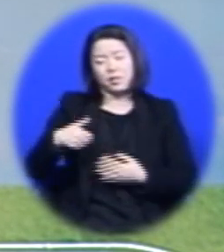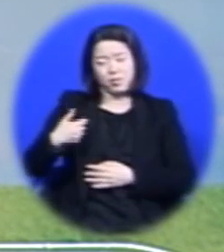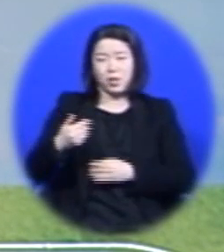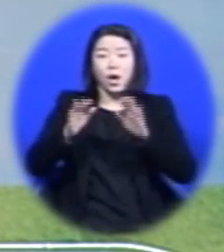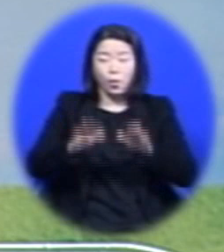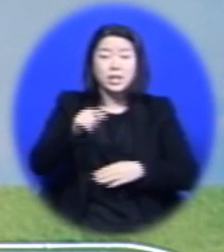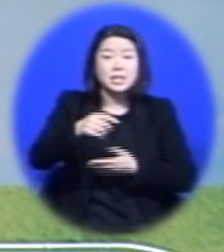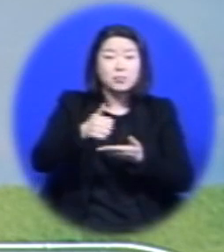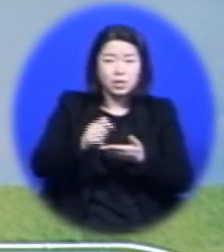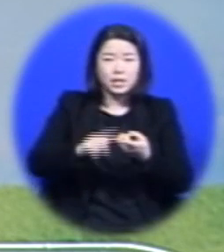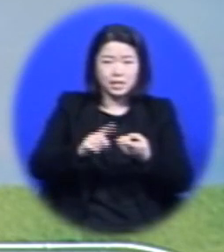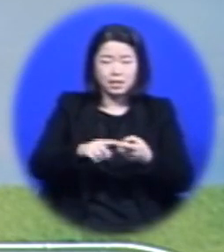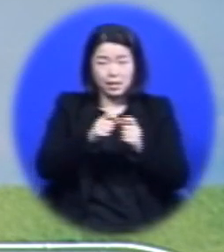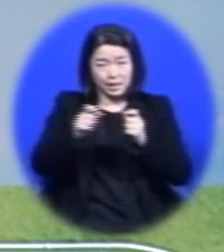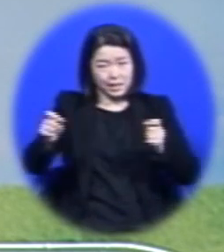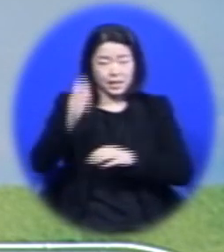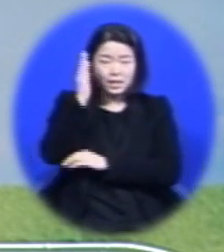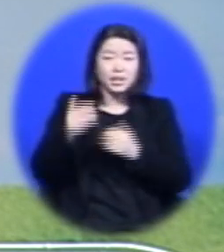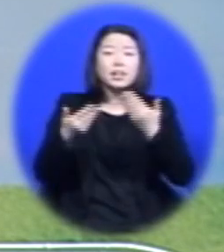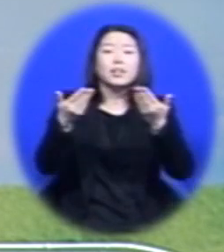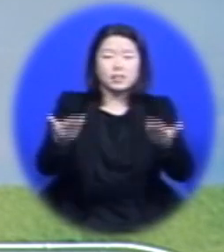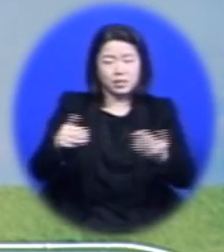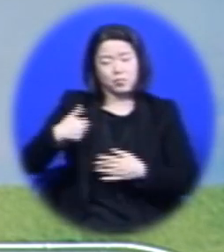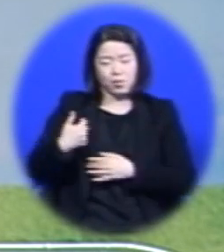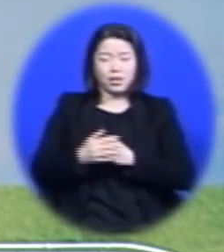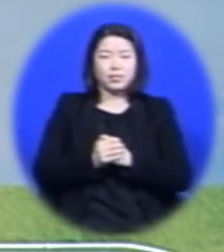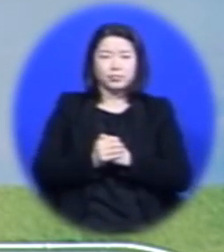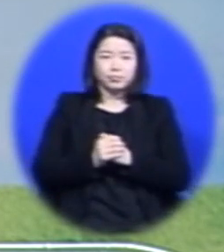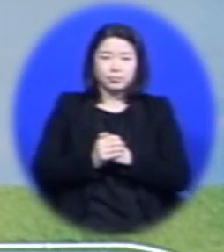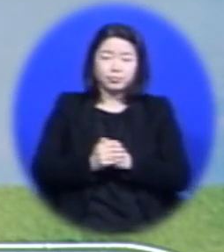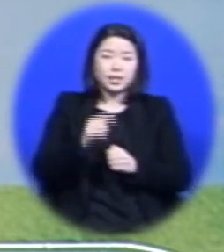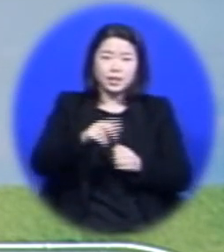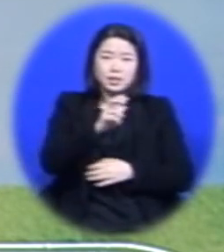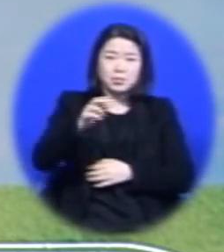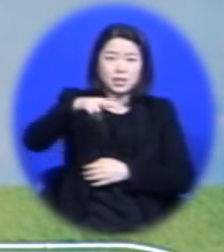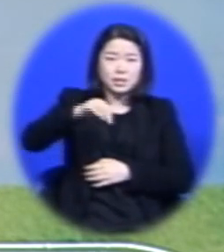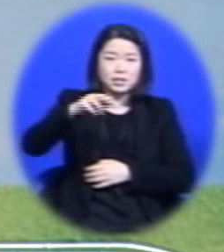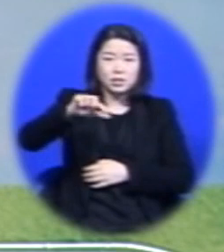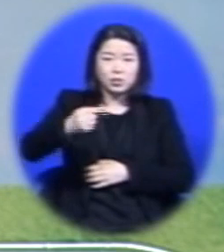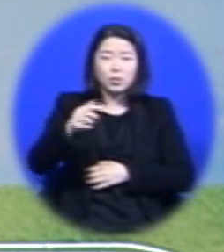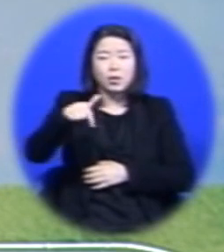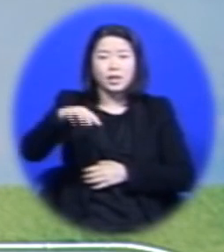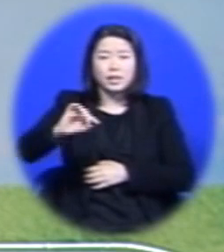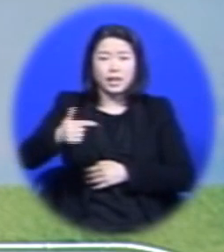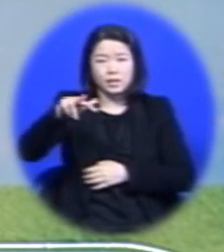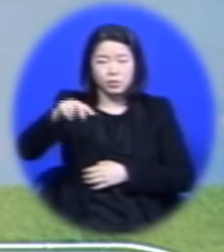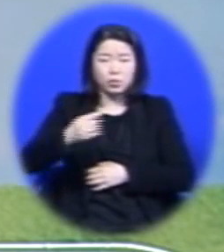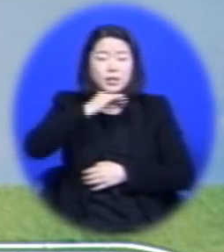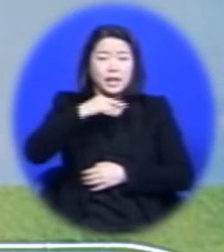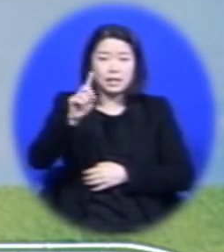오늘 2분에 대해서 좀 길게 이야기를 들릴 지 모르겠어요 이미지로 겐조 씨는 11살 때